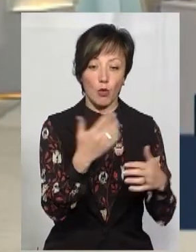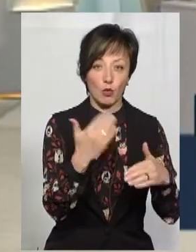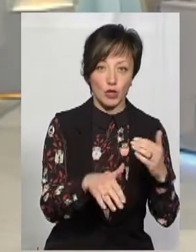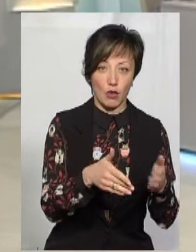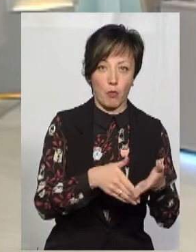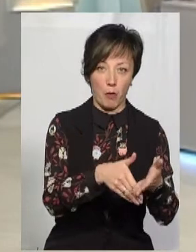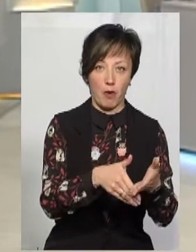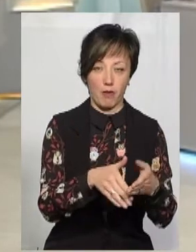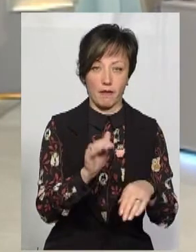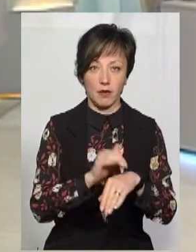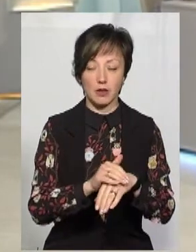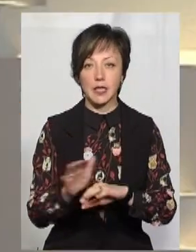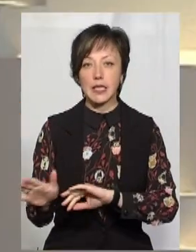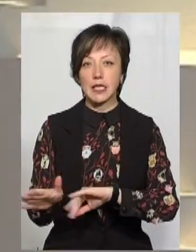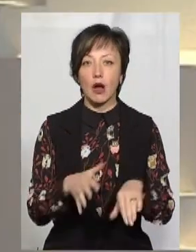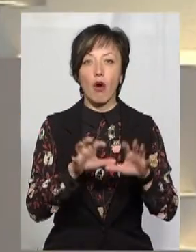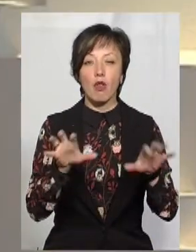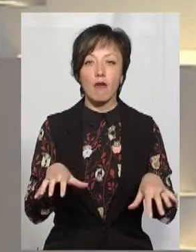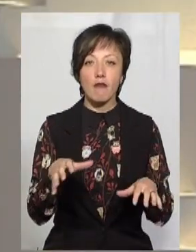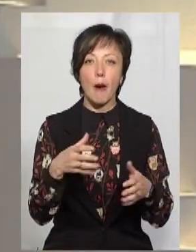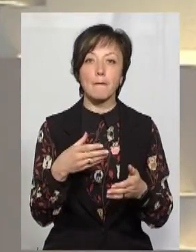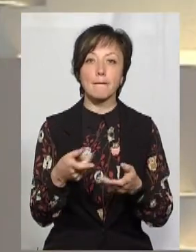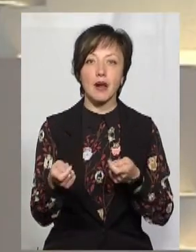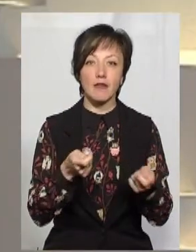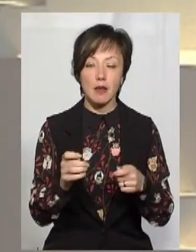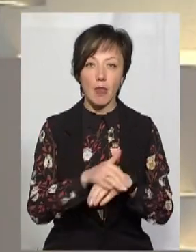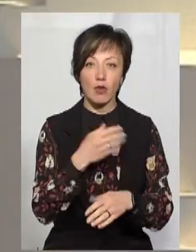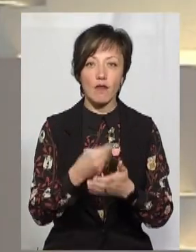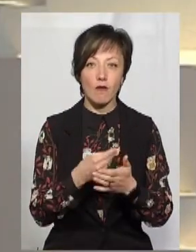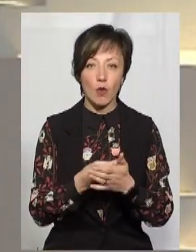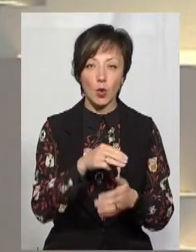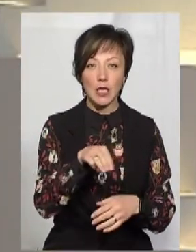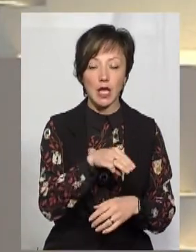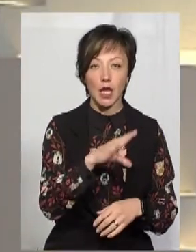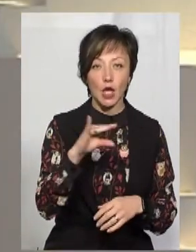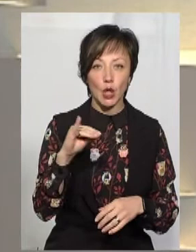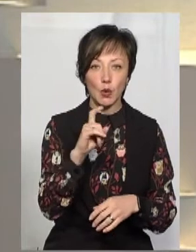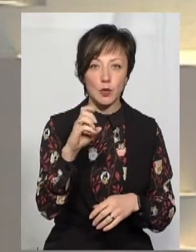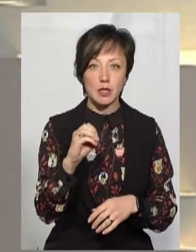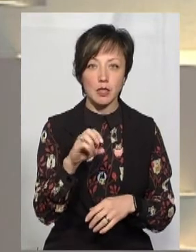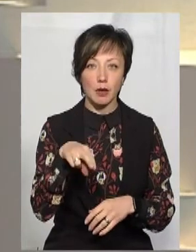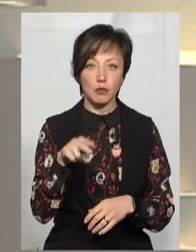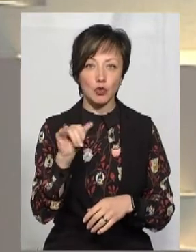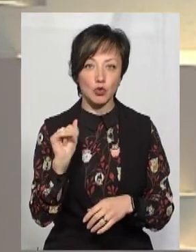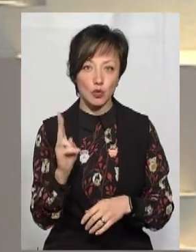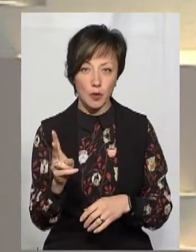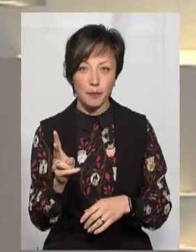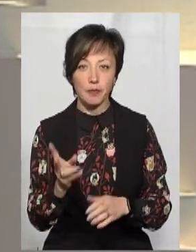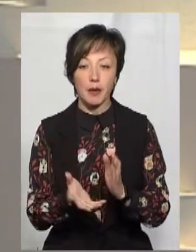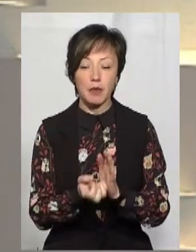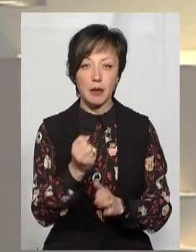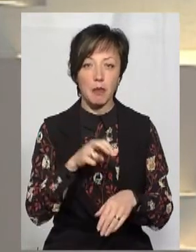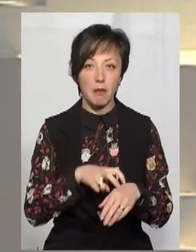надають. Зрозуміло. Голова правління благодійного фонду «Подих надії нації» Тетяна Юзепчук у соціальних групах із хештегом